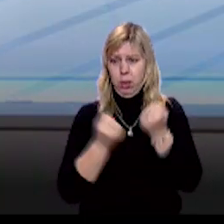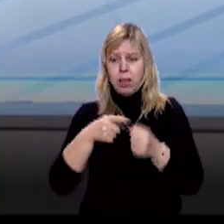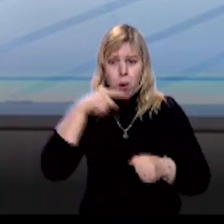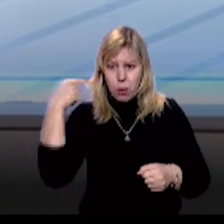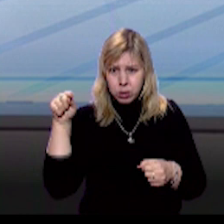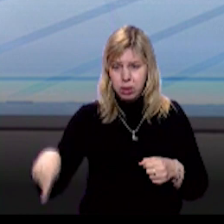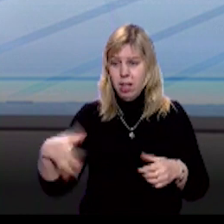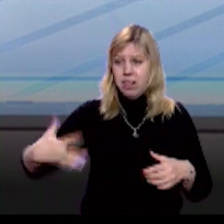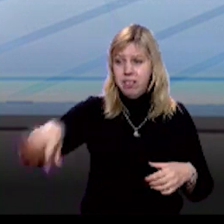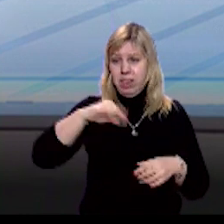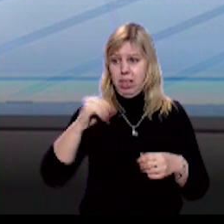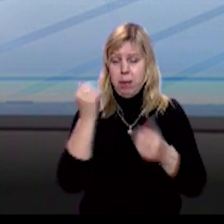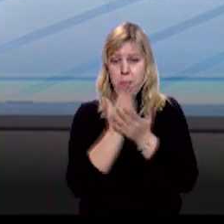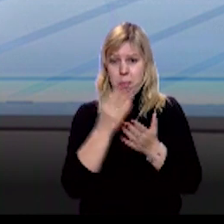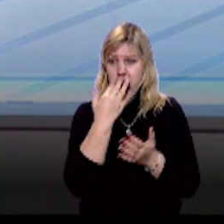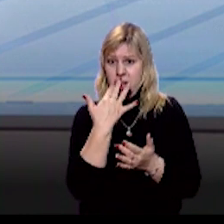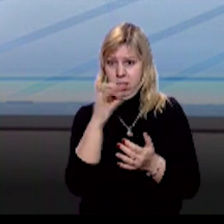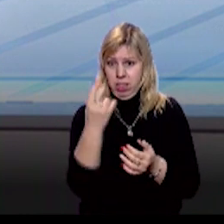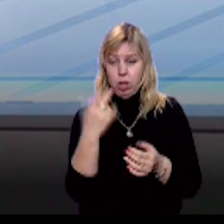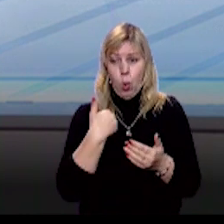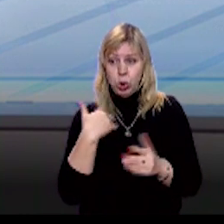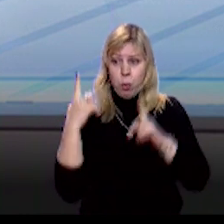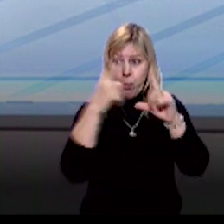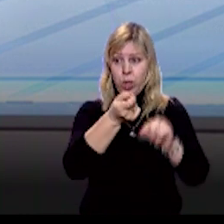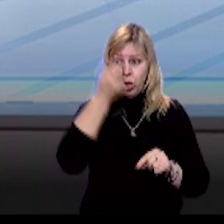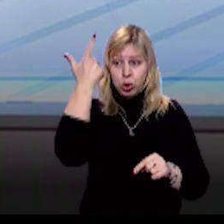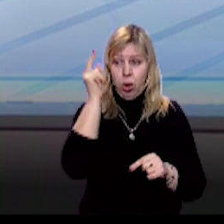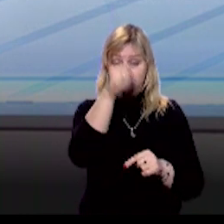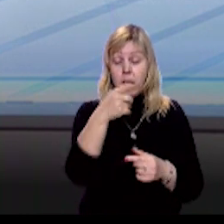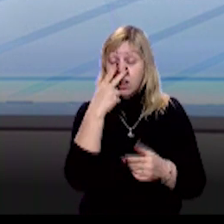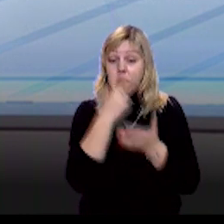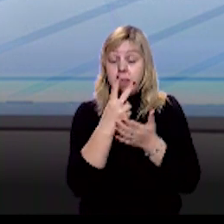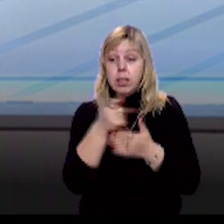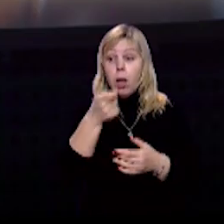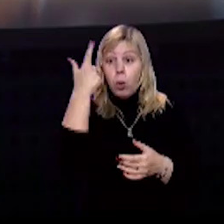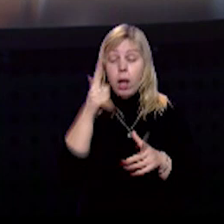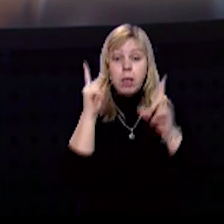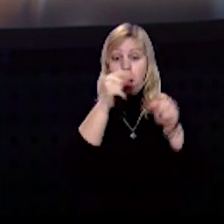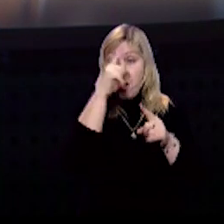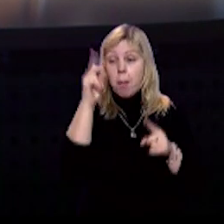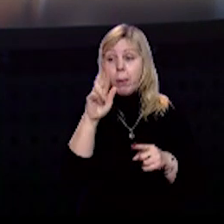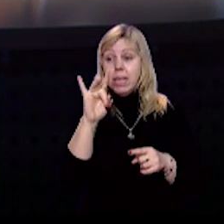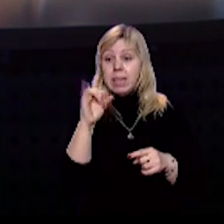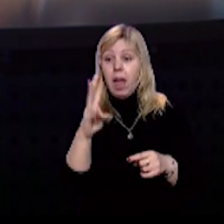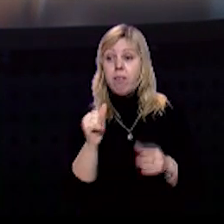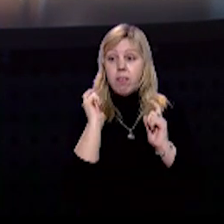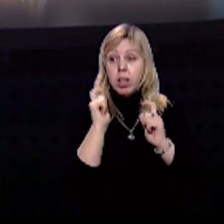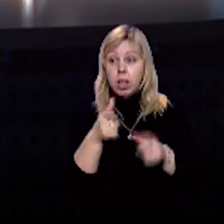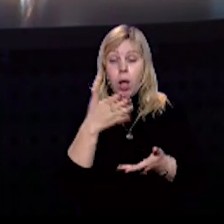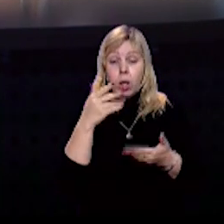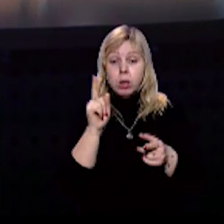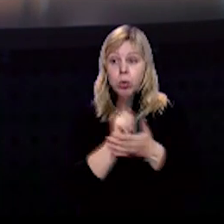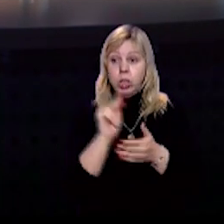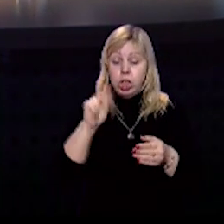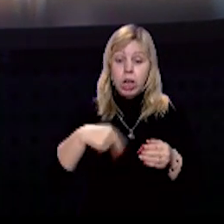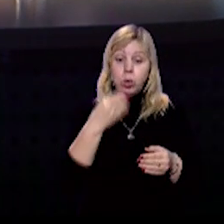там всі машини всіх національностей, які хочуть поїхати в Словакію. Якщо, дивіться, якщо людина везе в Братиславу вантаж, то вона мусить легше